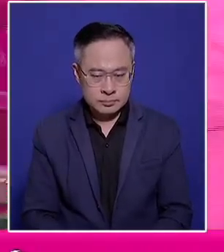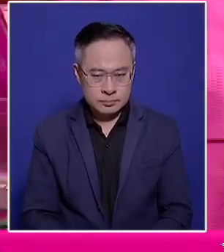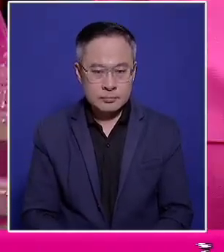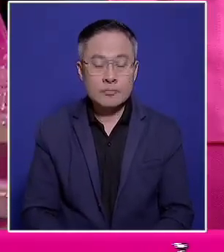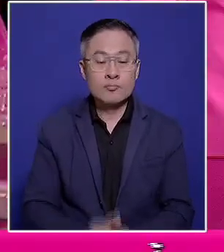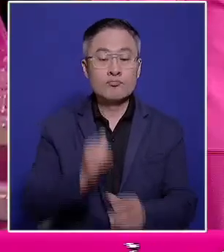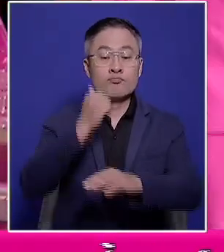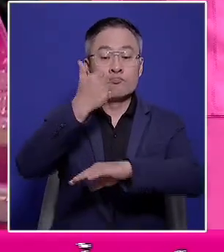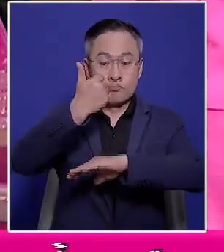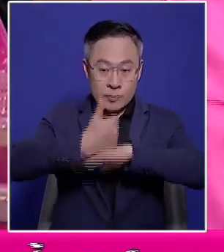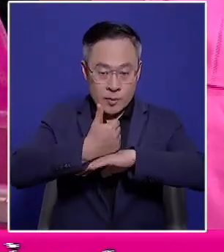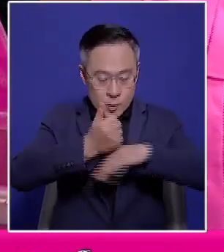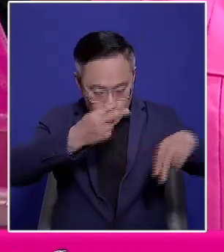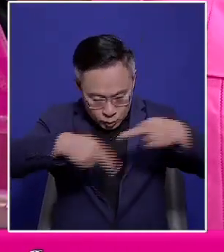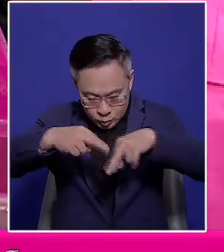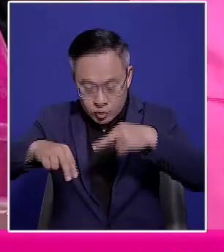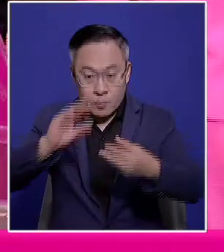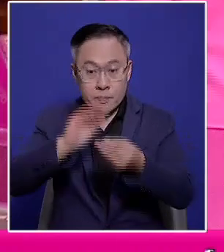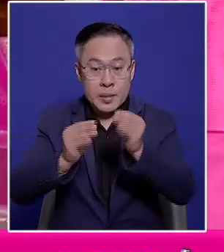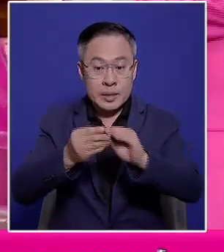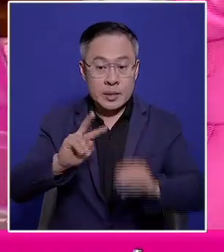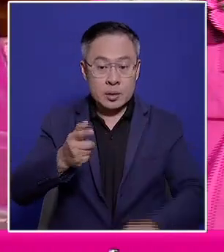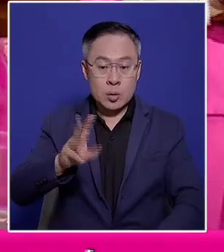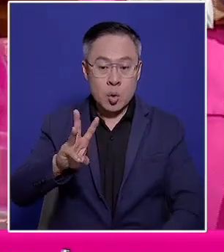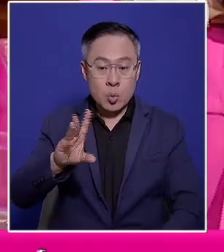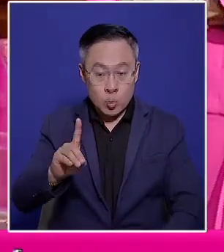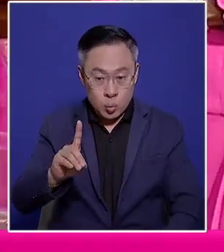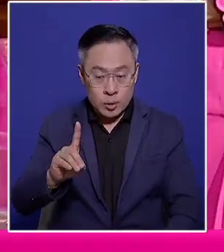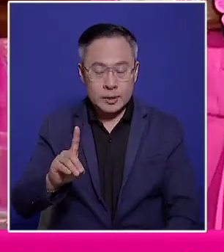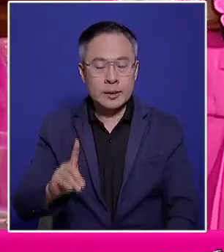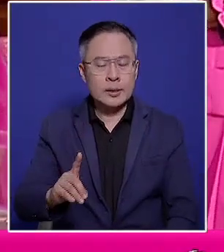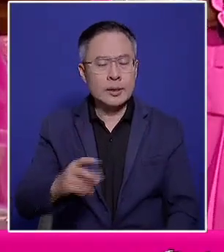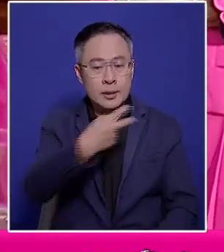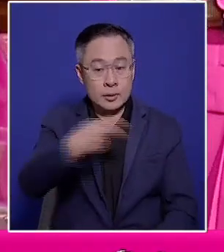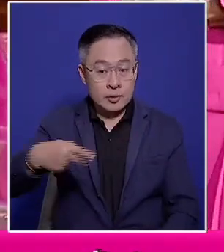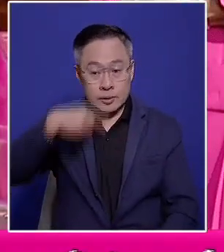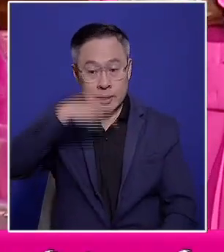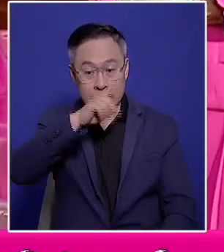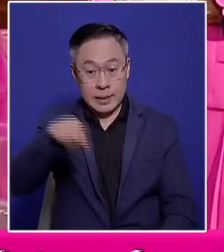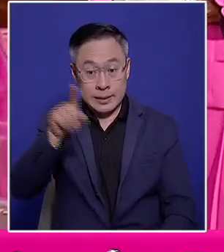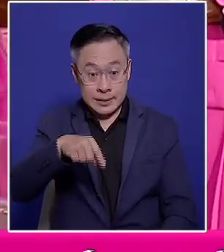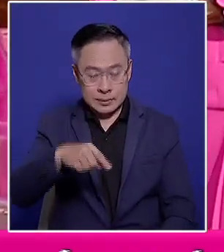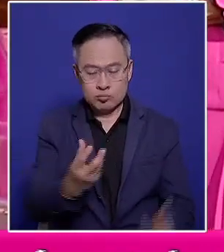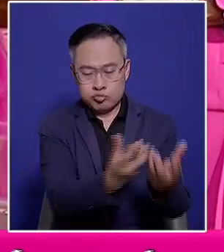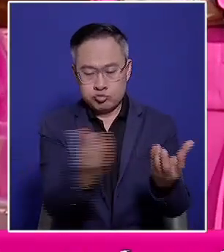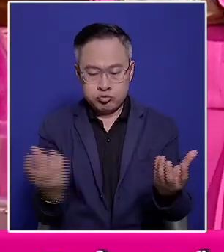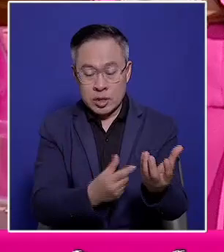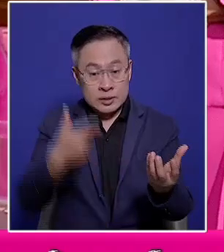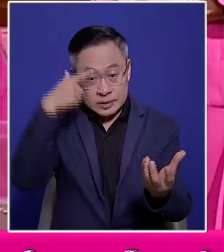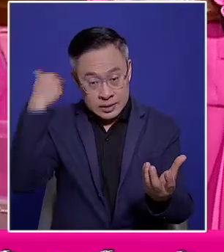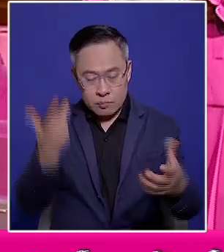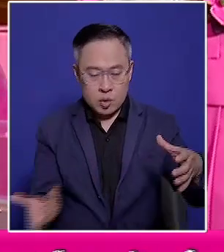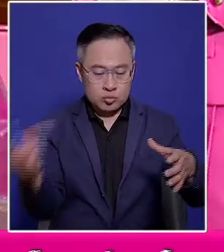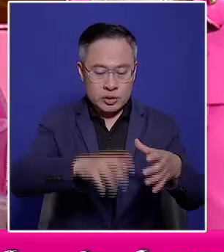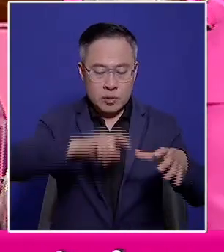ประธานกรรมการได้ตรวจสอบลูกบอลแสดงงวดและหมวดอักษรและพนักงานได้บรรจุลูกบอลเรียบร้อยแล้วครับ